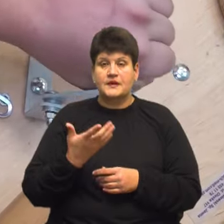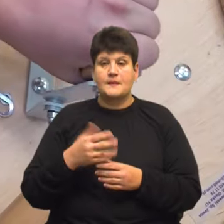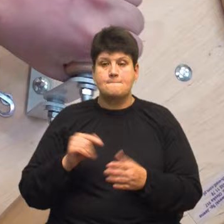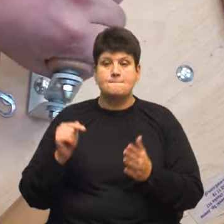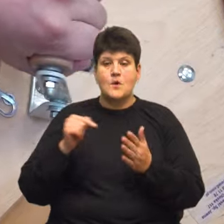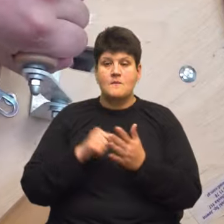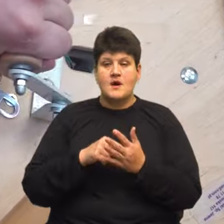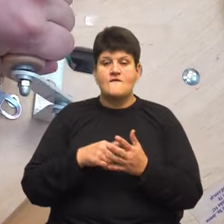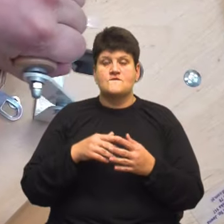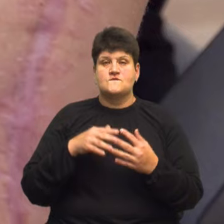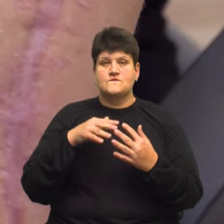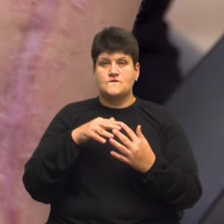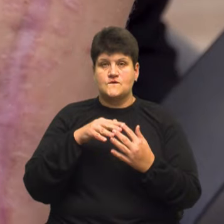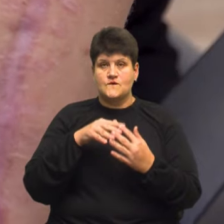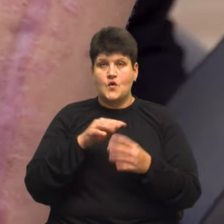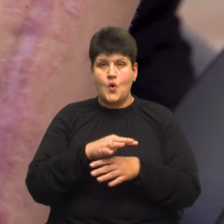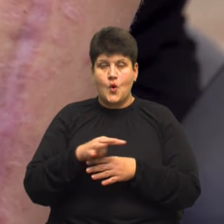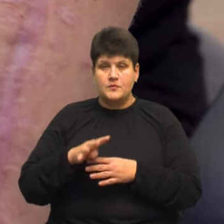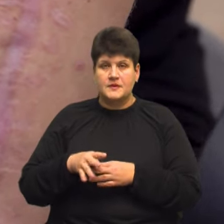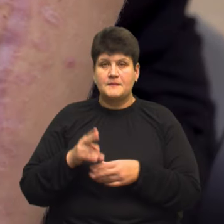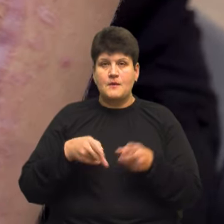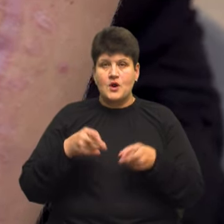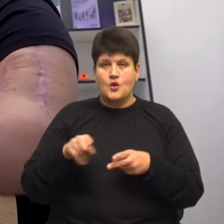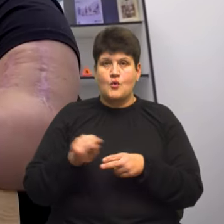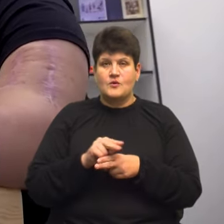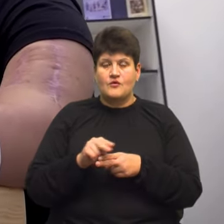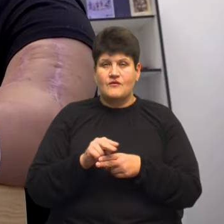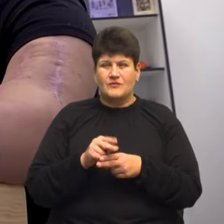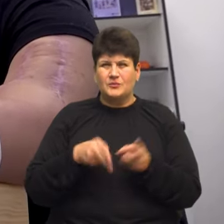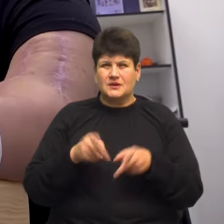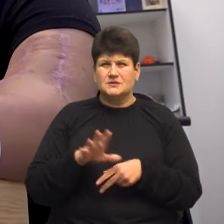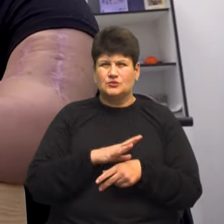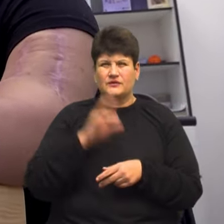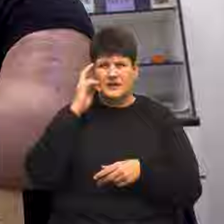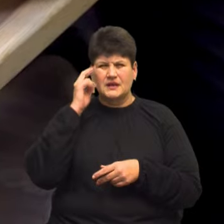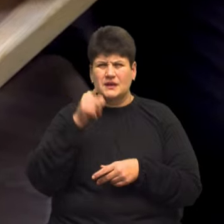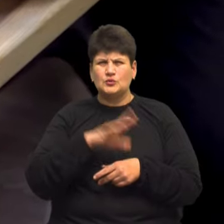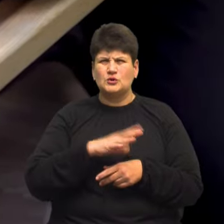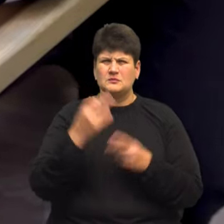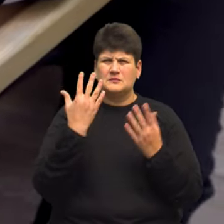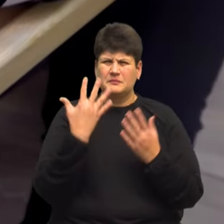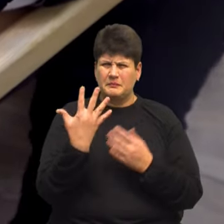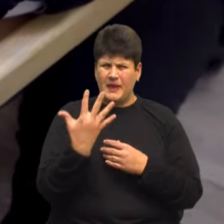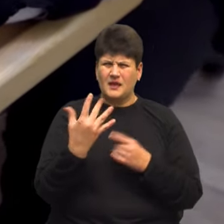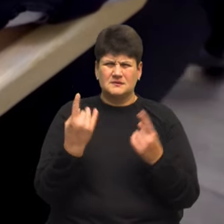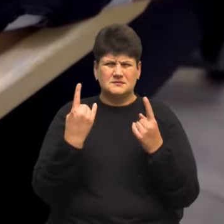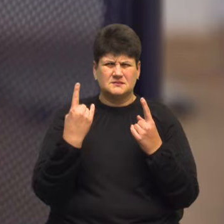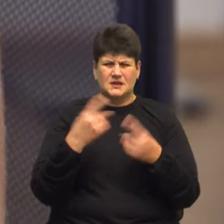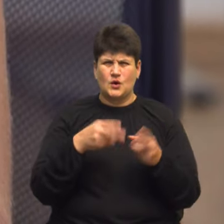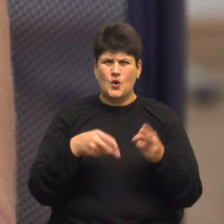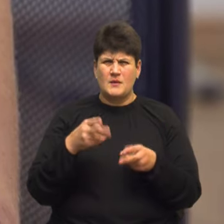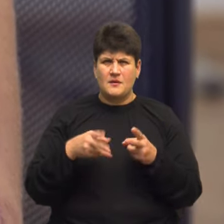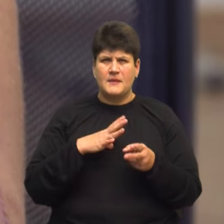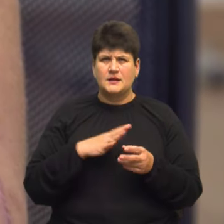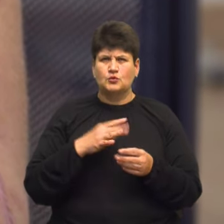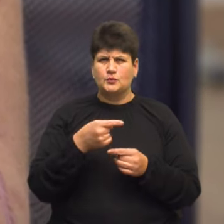обстріл. Після поранення його оперували в Києві. Там, каже, переніс 5 масштабних операцій. У мене було мінус 10